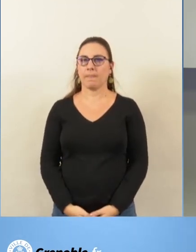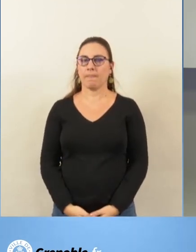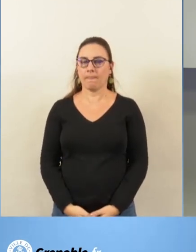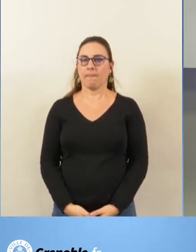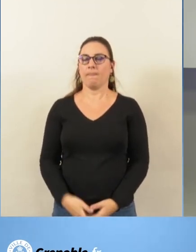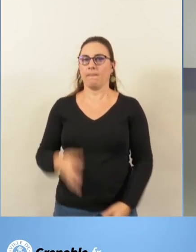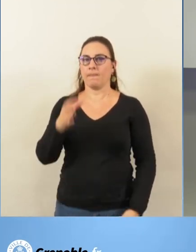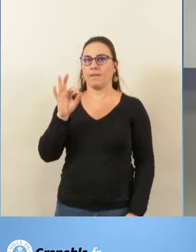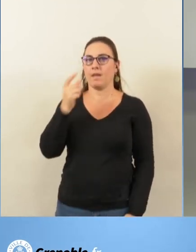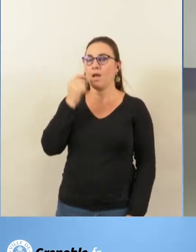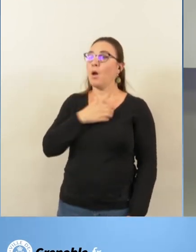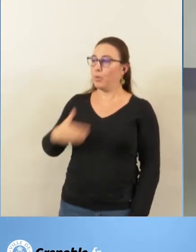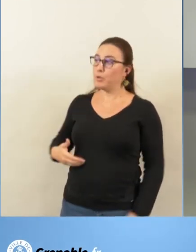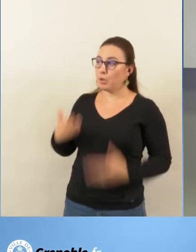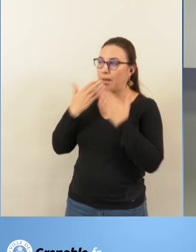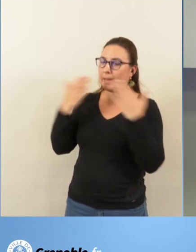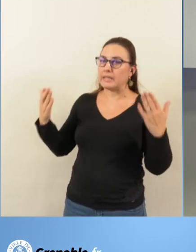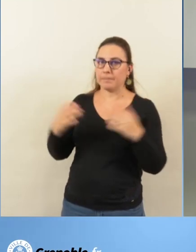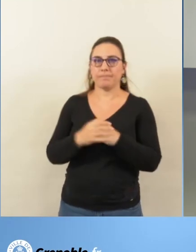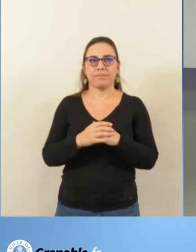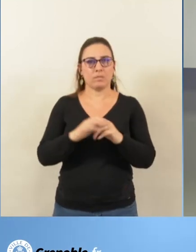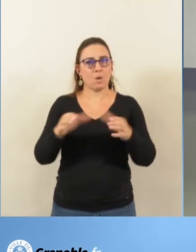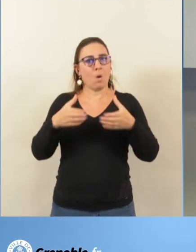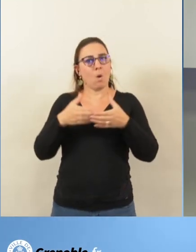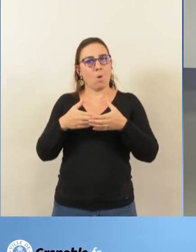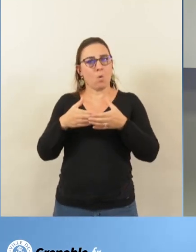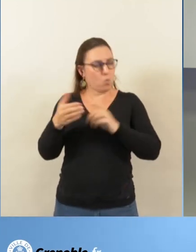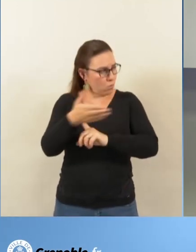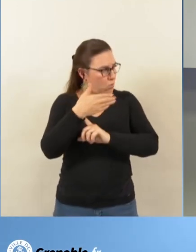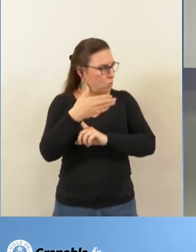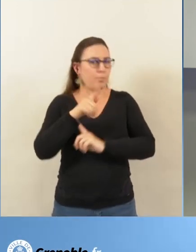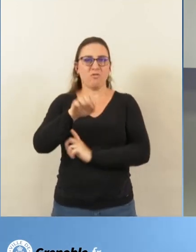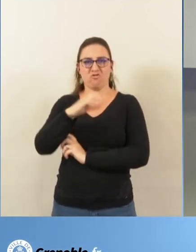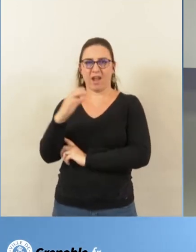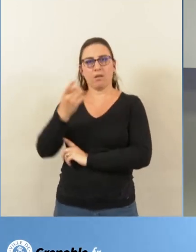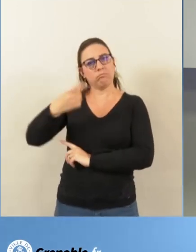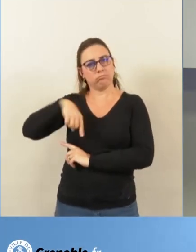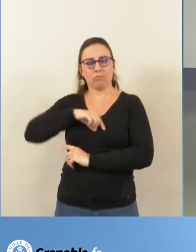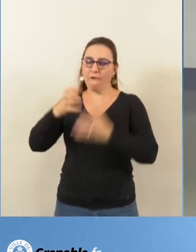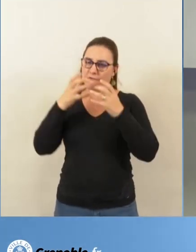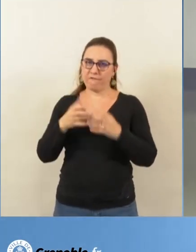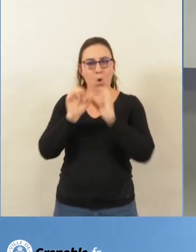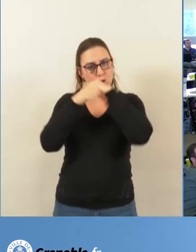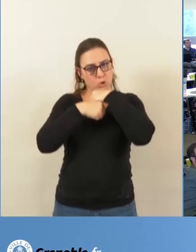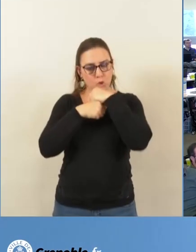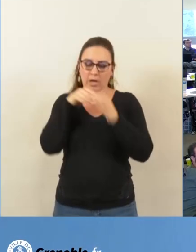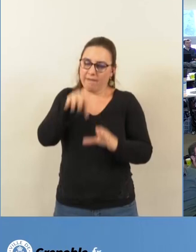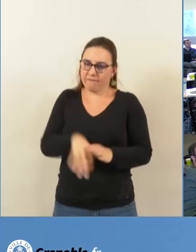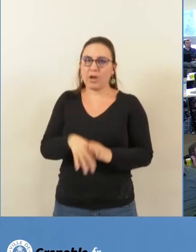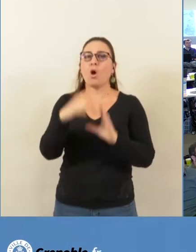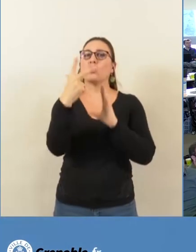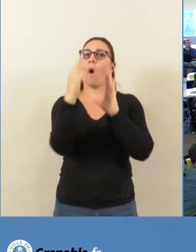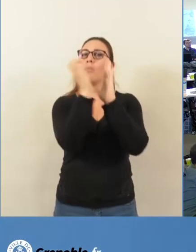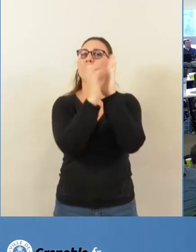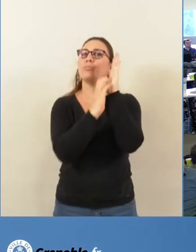merci beaucoup le groupe au nom du groupe Grenoble en commun nous demanderons à un vote à bulletin secret sur les trois délibérations